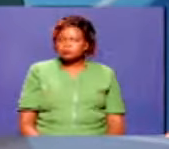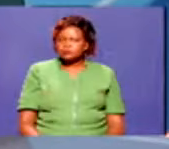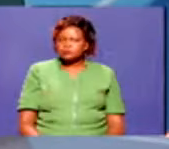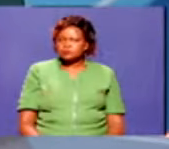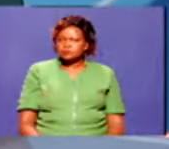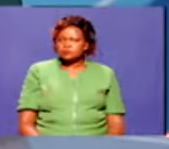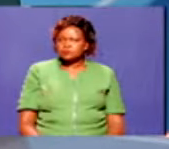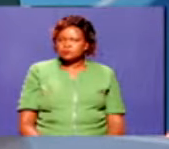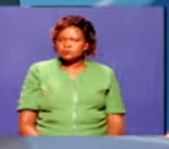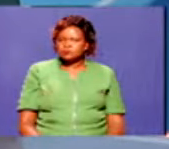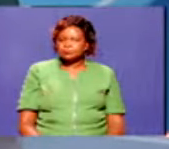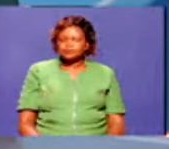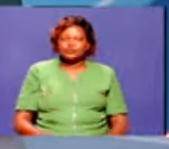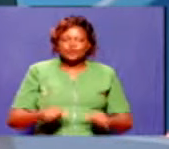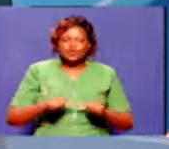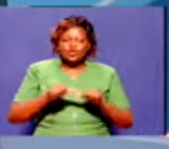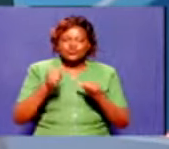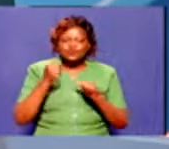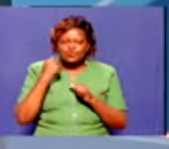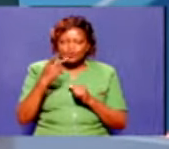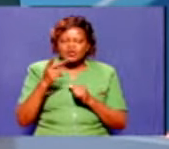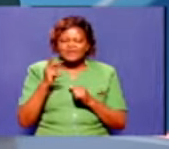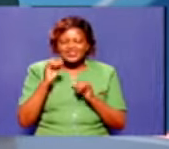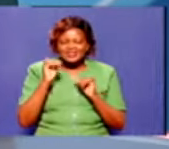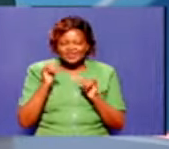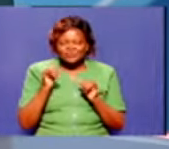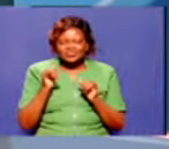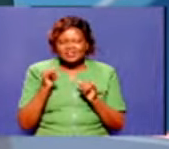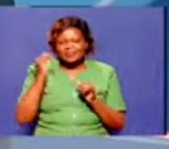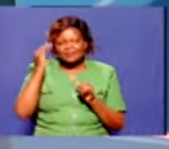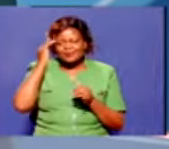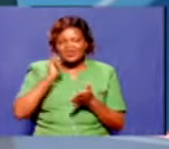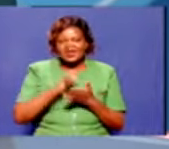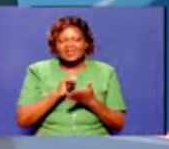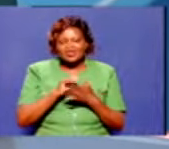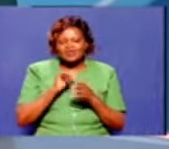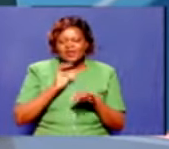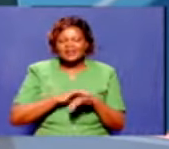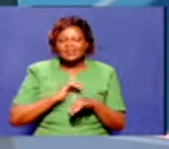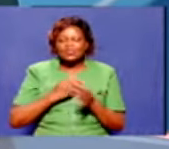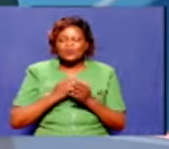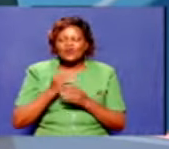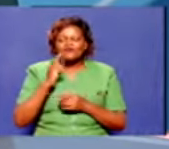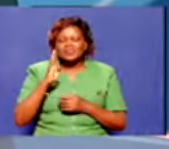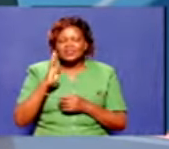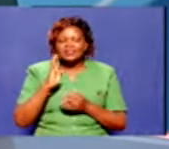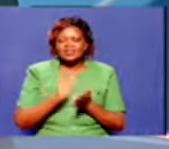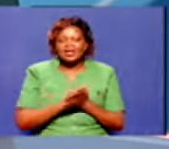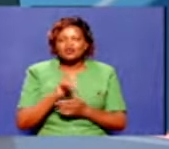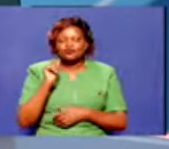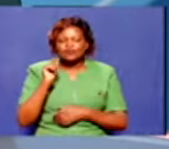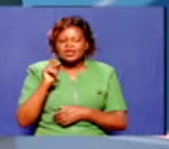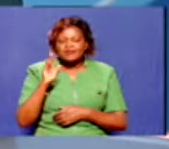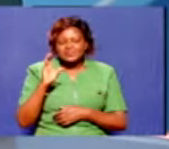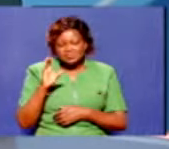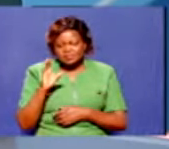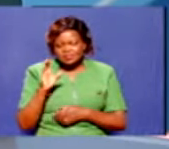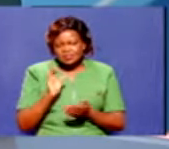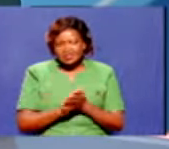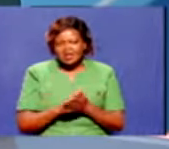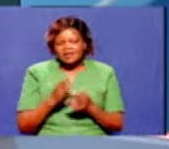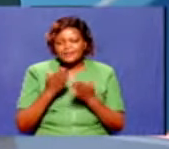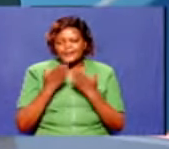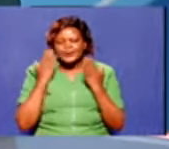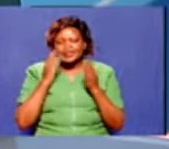na mtazamaji unaendelea kutazama Darubini ya Channel 1. Kumbuka pia unaweza kutupata pale Facebook na Twitter at KBC Channel 1, at Boni Musambi na